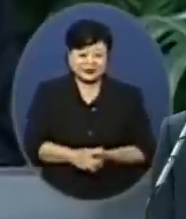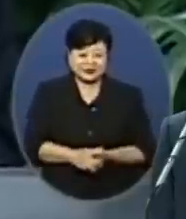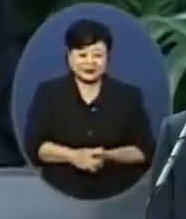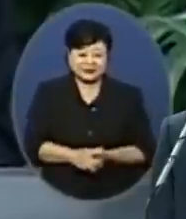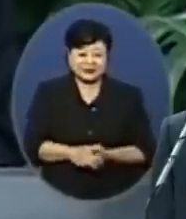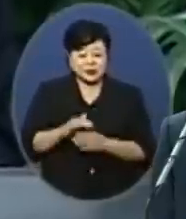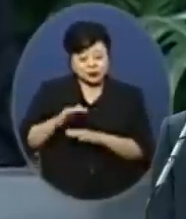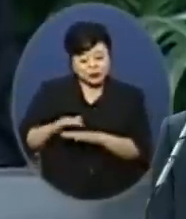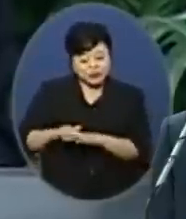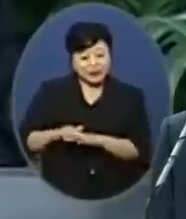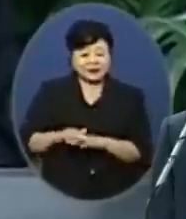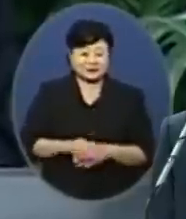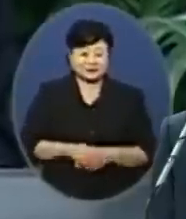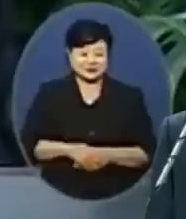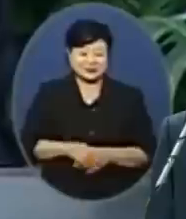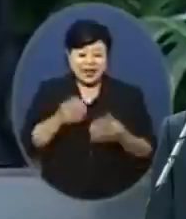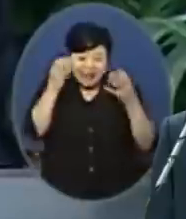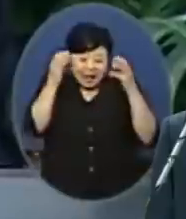해놓으니까